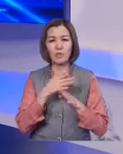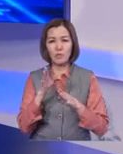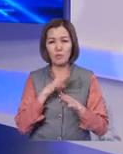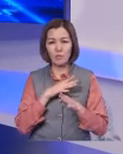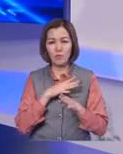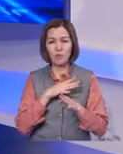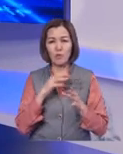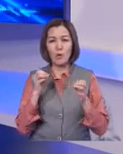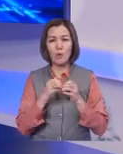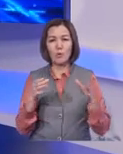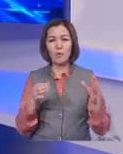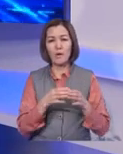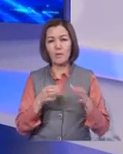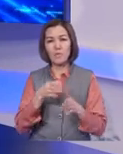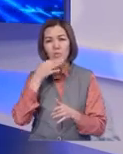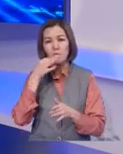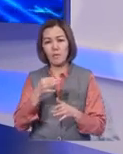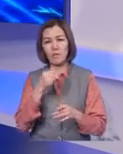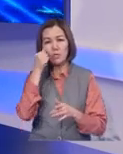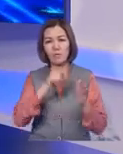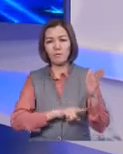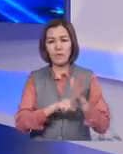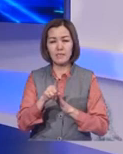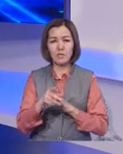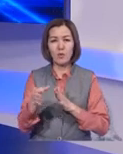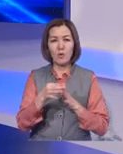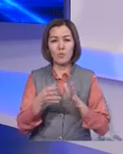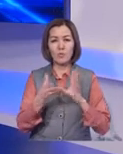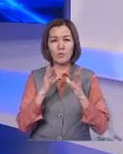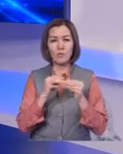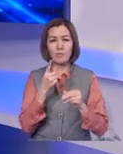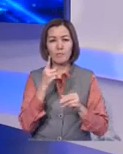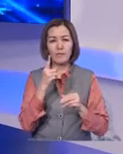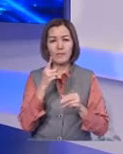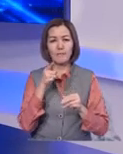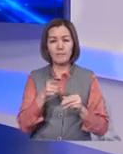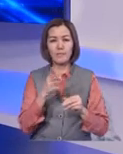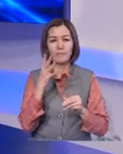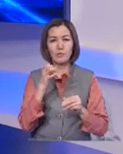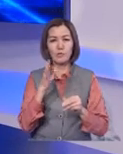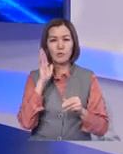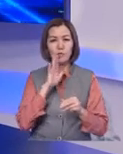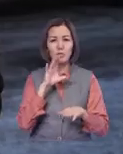Бұл іске 10 мердігер компания жауапты. Жыл басынан олар облыс аумағында 1,5 мыңдай ит аулаған.